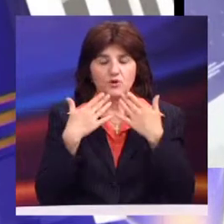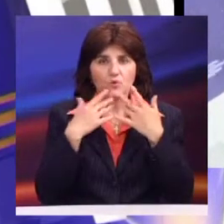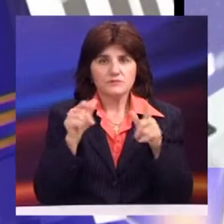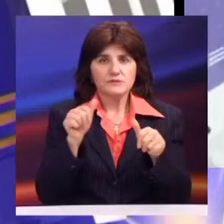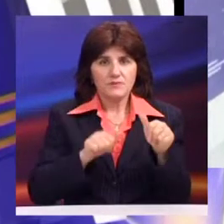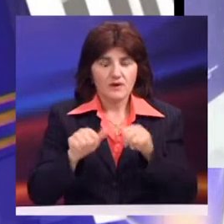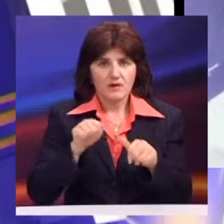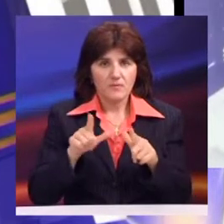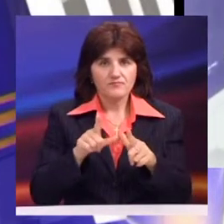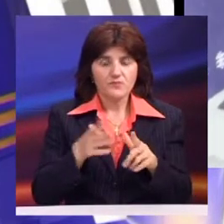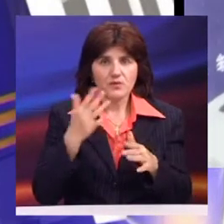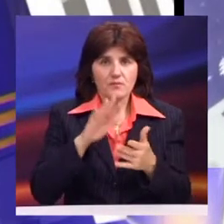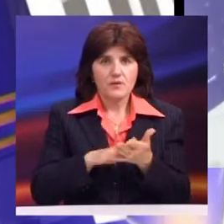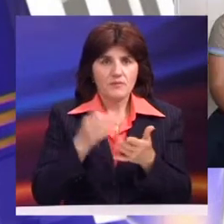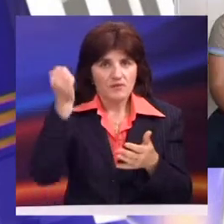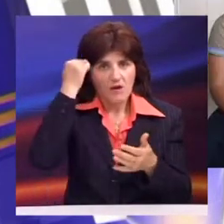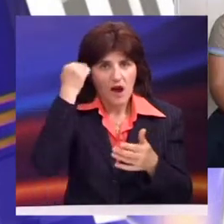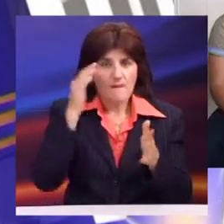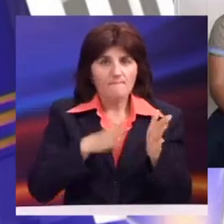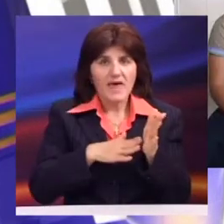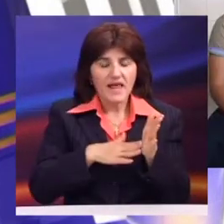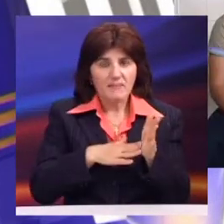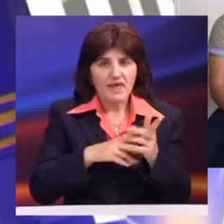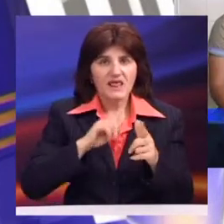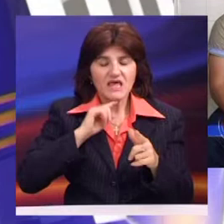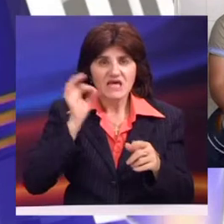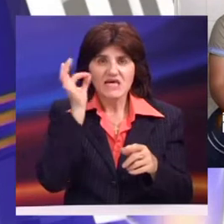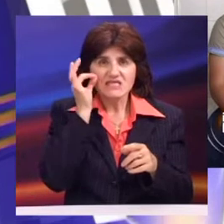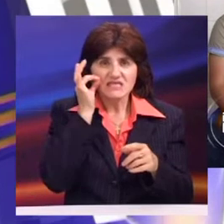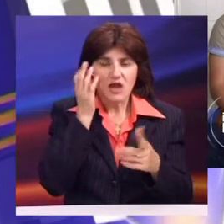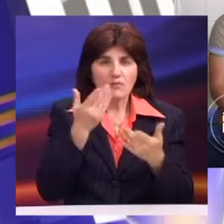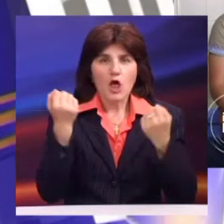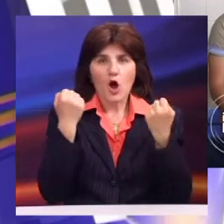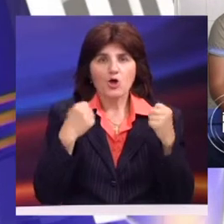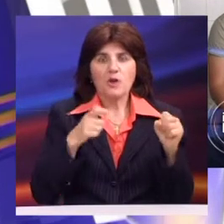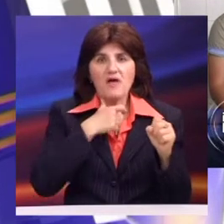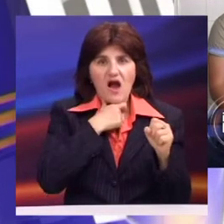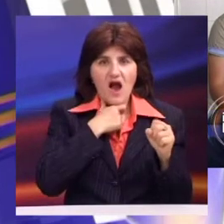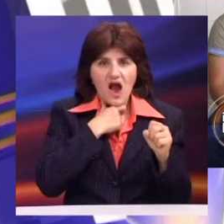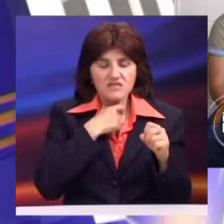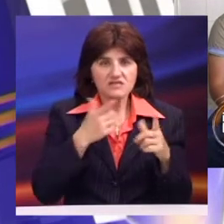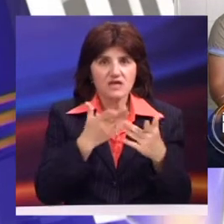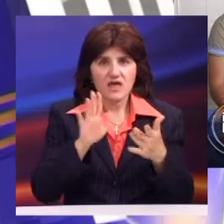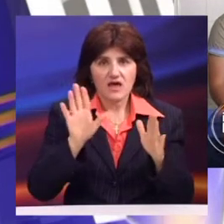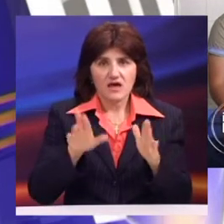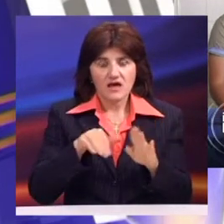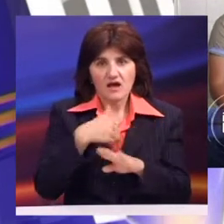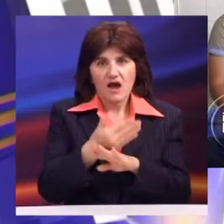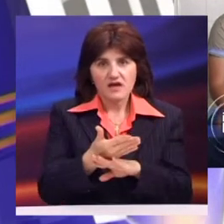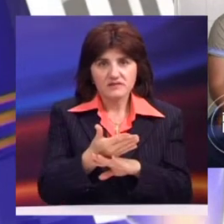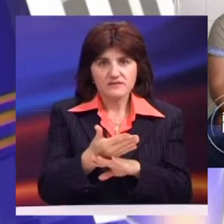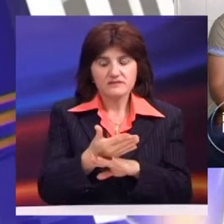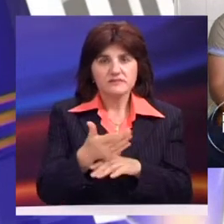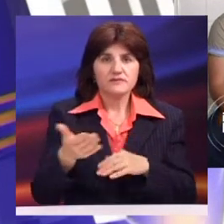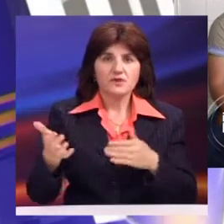reakciju mermera sa hlorovodoničnom kiselinom gde se oslobađa gas, ugljen dioksid koji smo kasnije